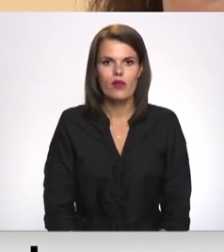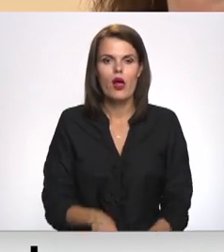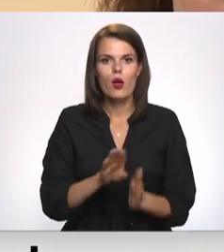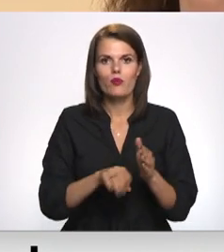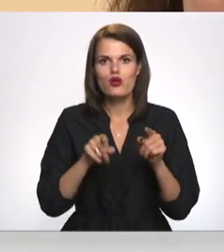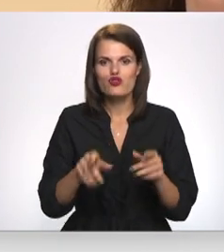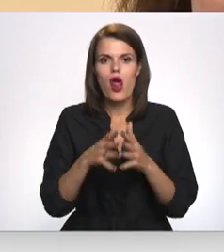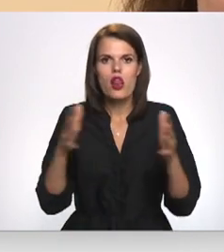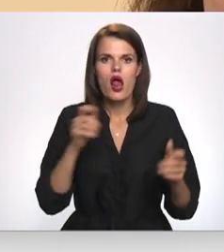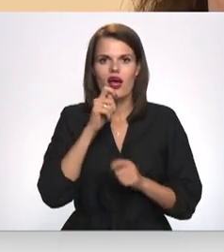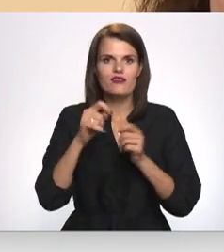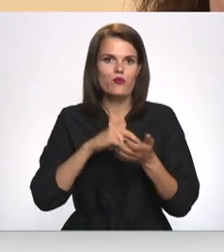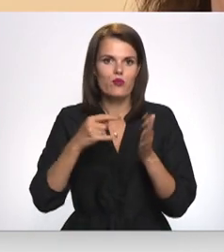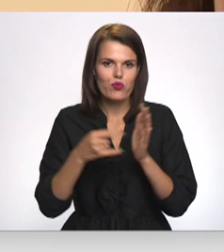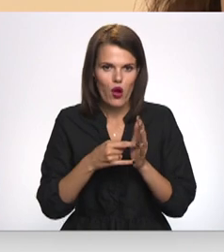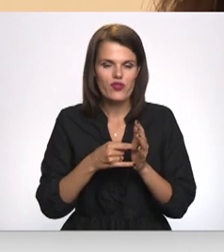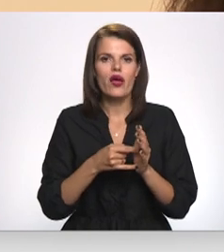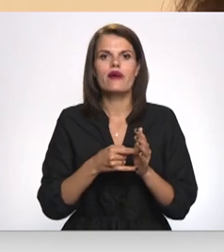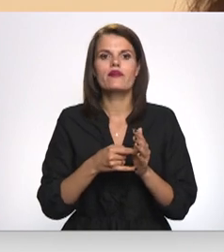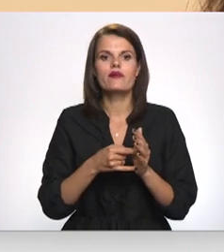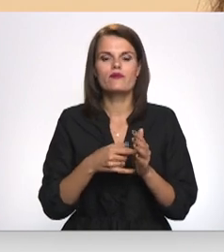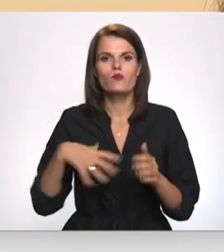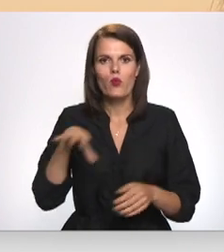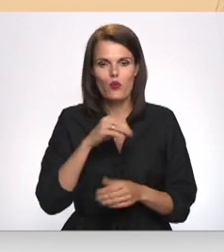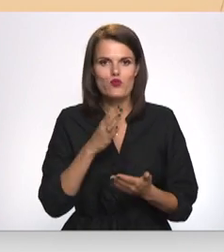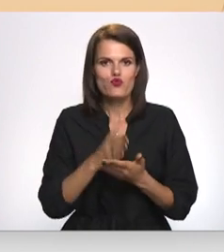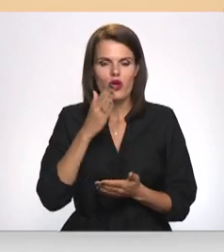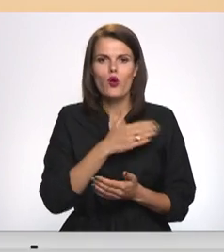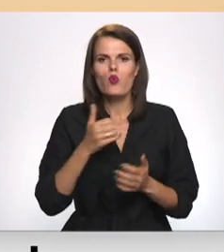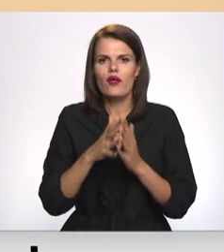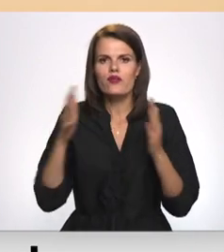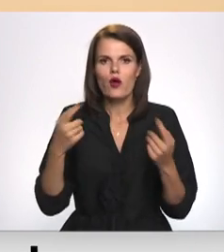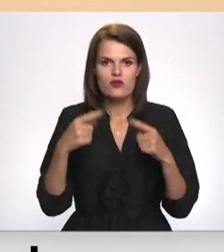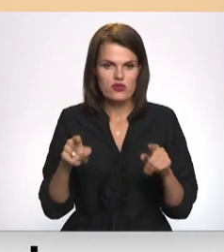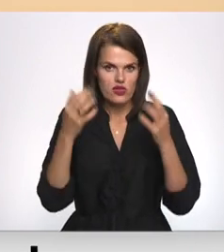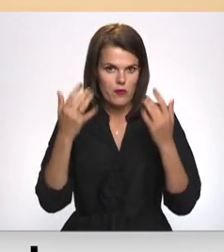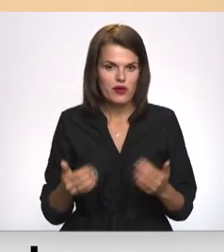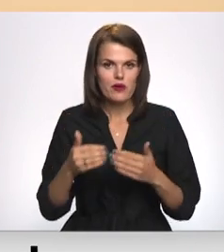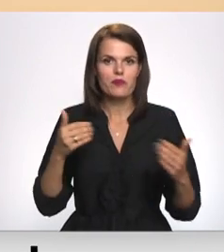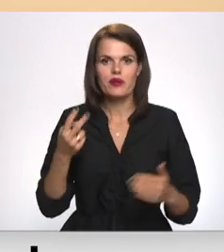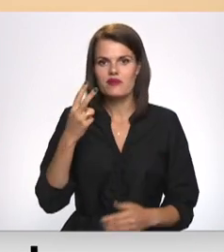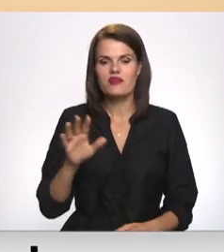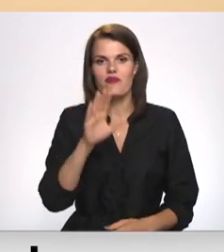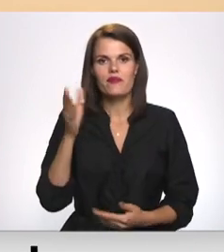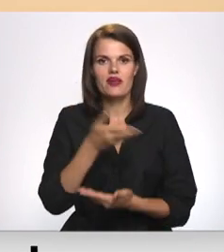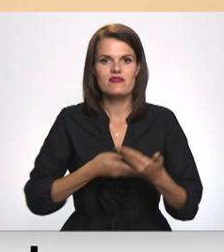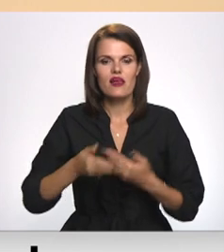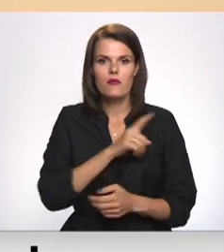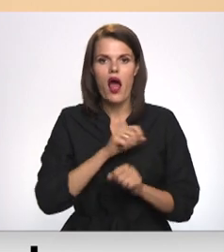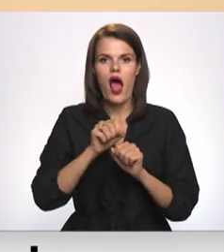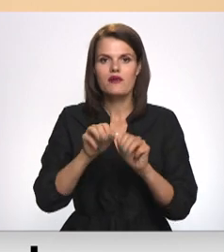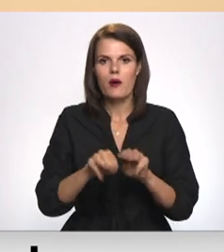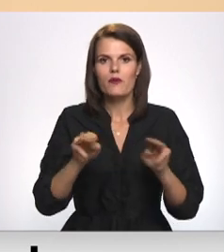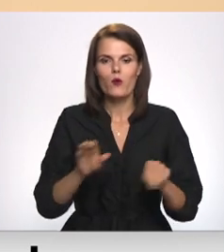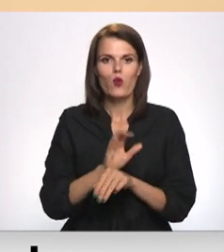Bez šī lielā ziedojuma projekta Bayraktar iegādei mums norisinās ļoti daudz citu pasākumu. Pirms divām dienām sadarbībā ar aizsardzības